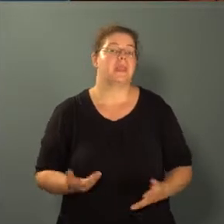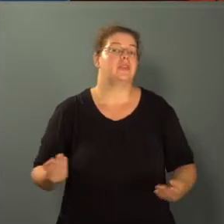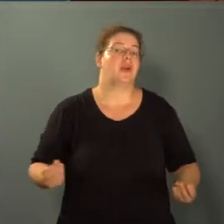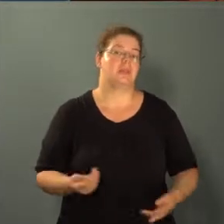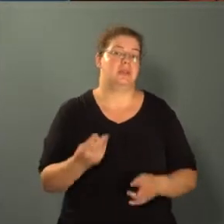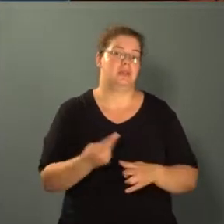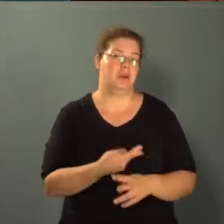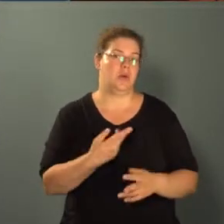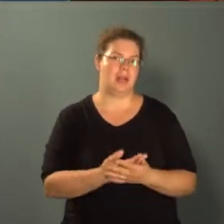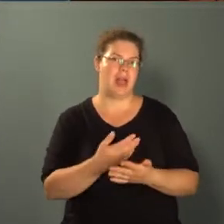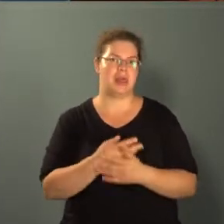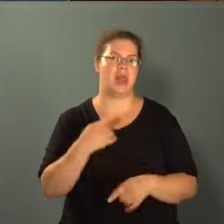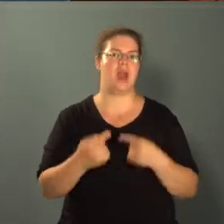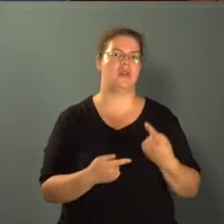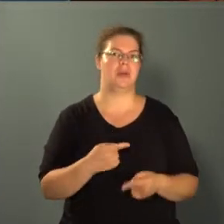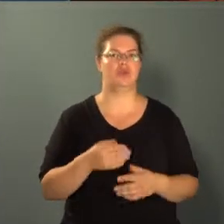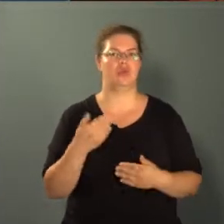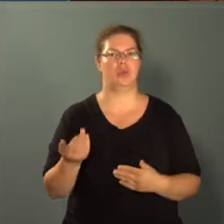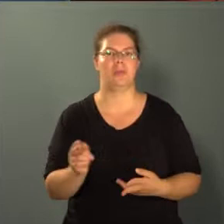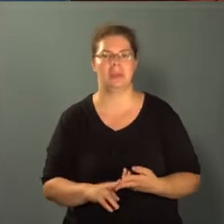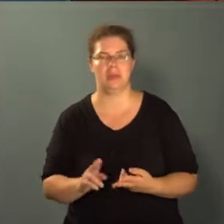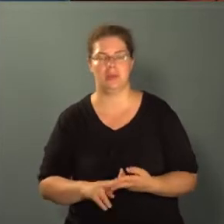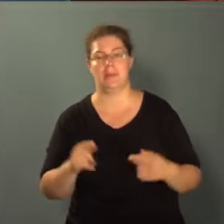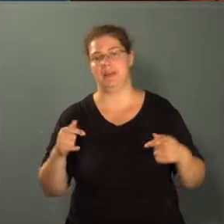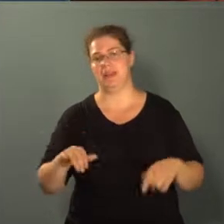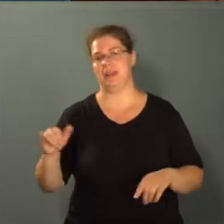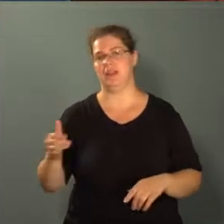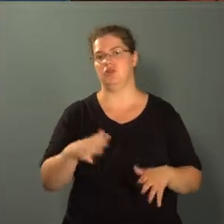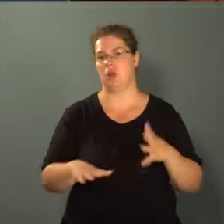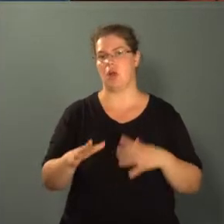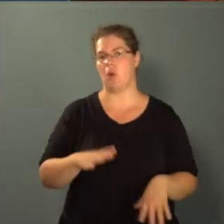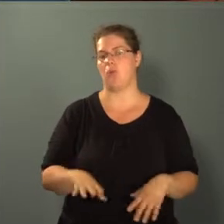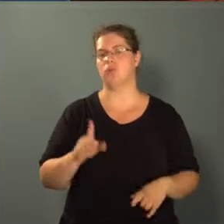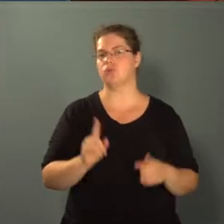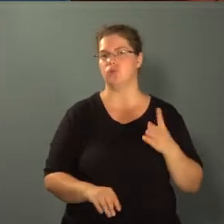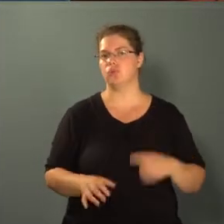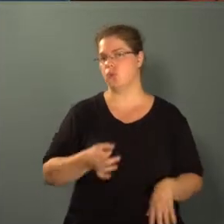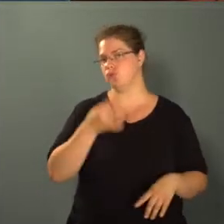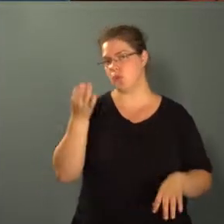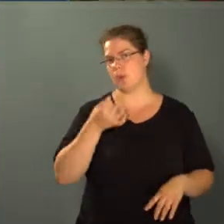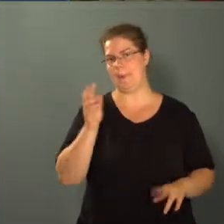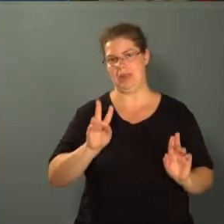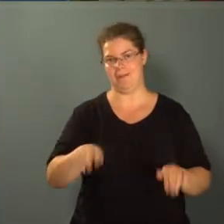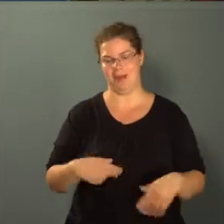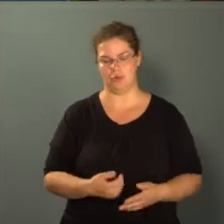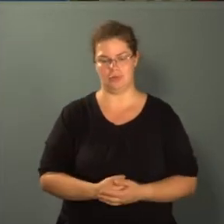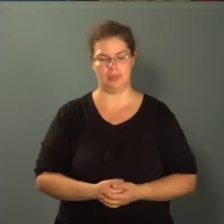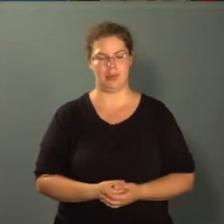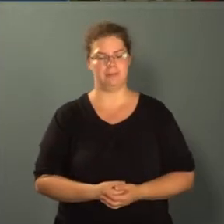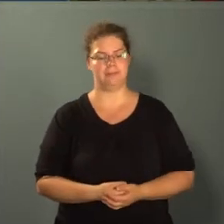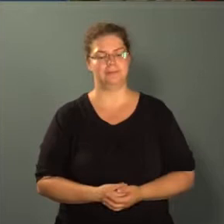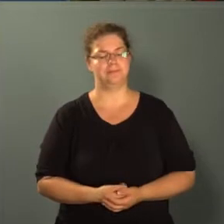ami szokott lenni hagyományosan szomszédünnepünk, az idén is augusztus utolsó szombatján valósul majd